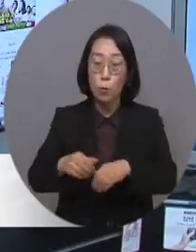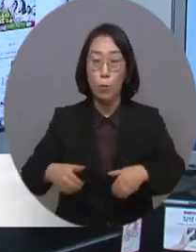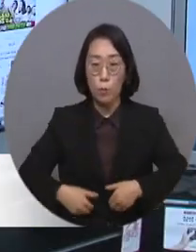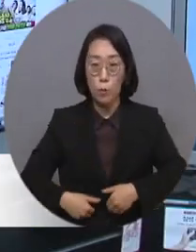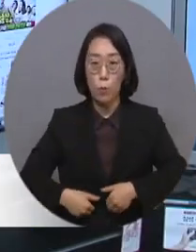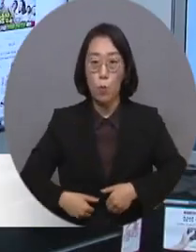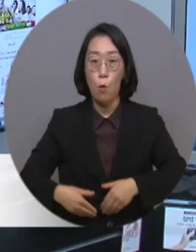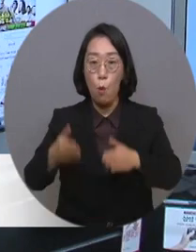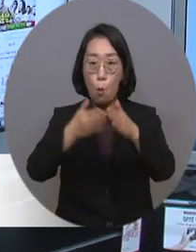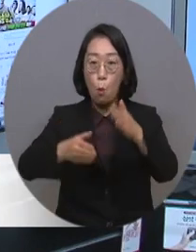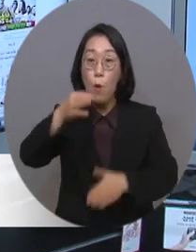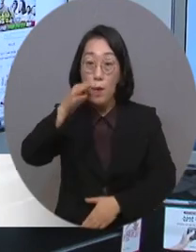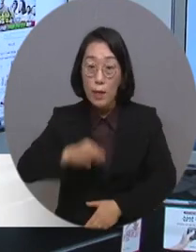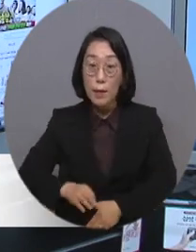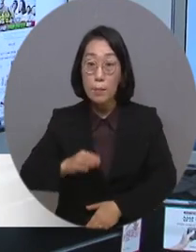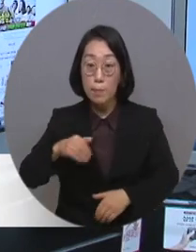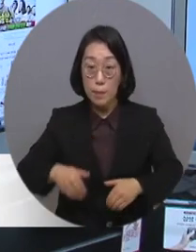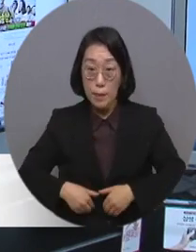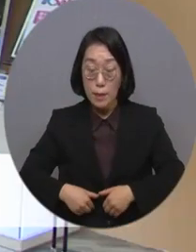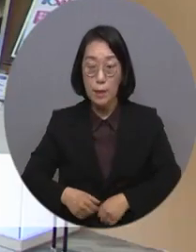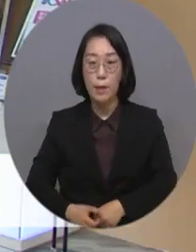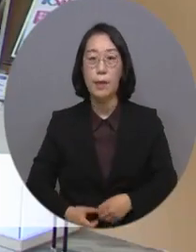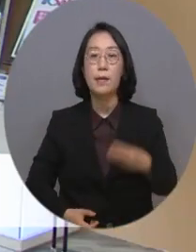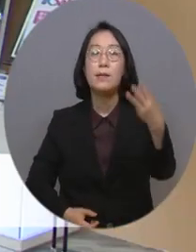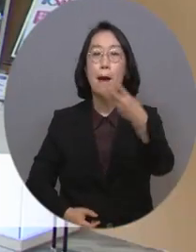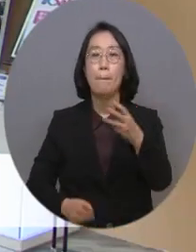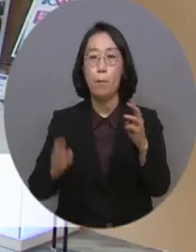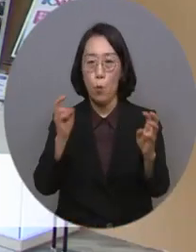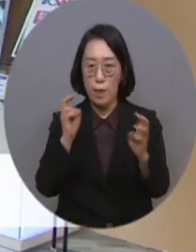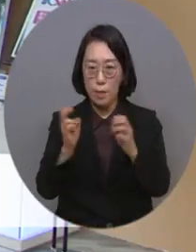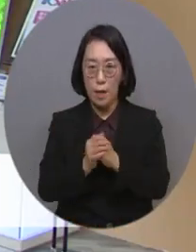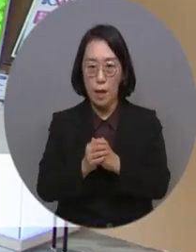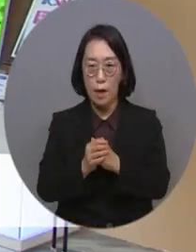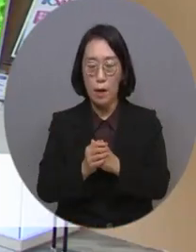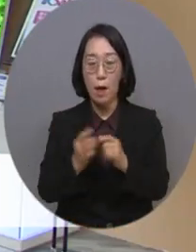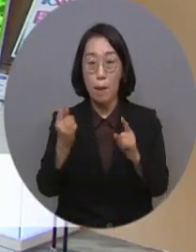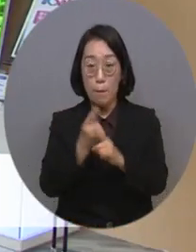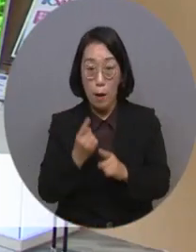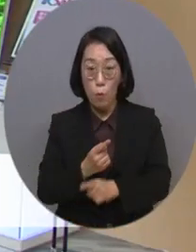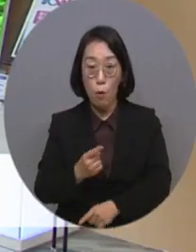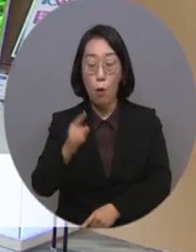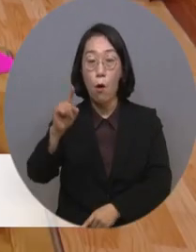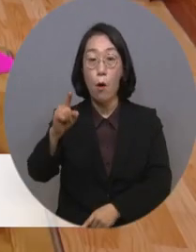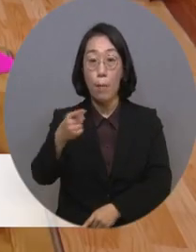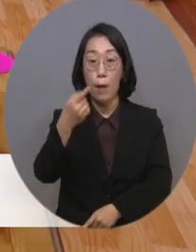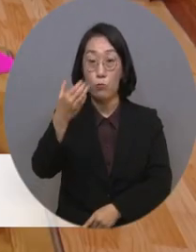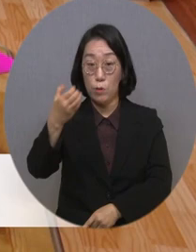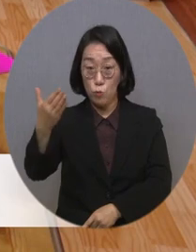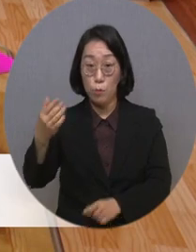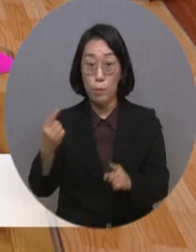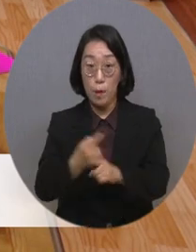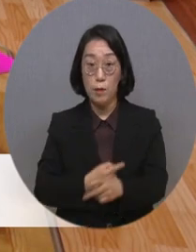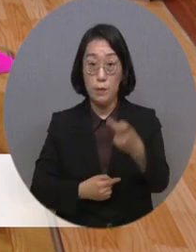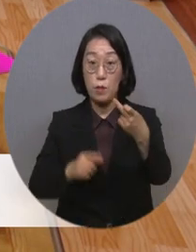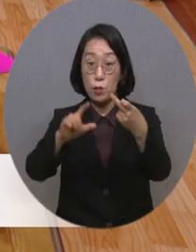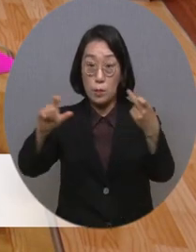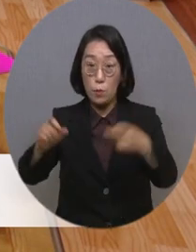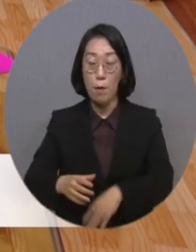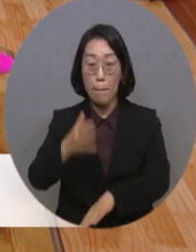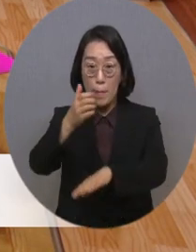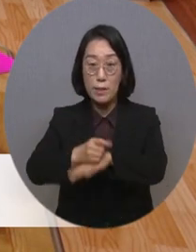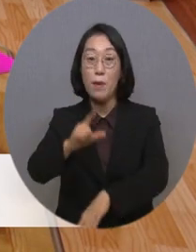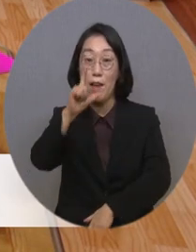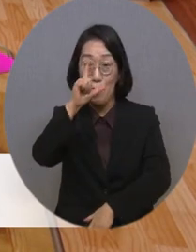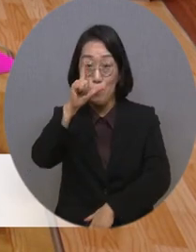공익성의 공감한 IPTV 3사가 채널 번호 단일화를 진행해 왔으며 12월 15일 LG